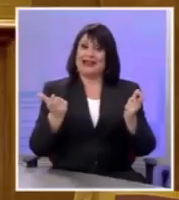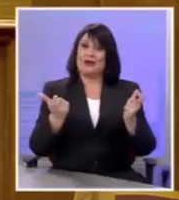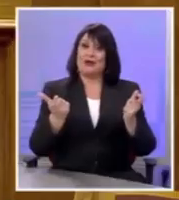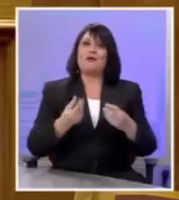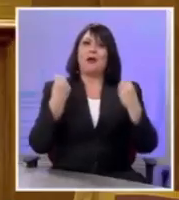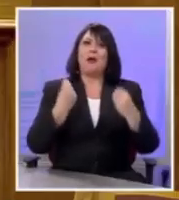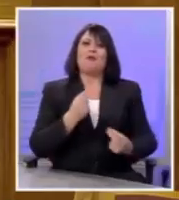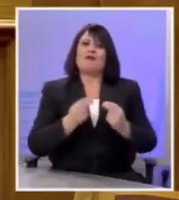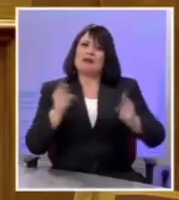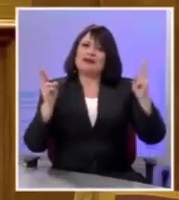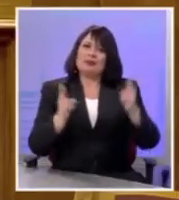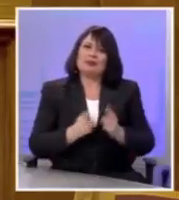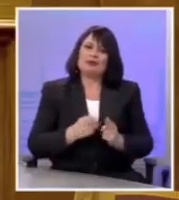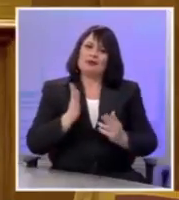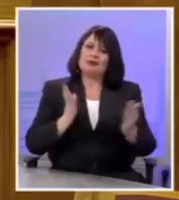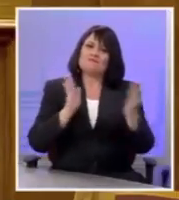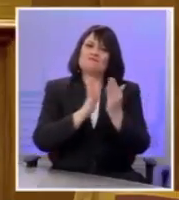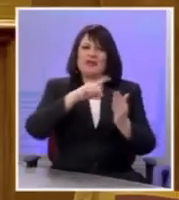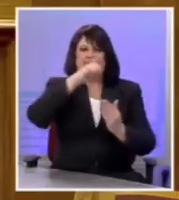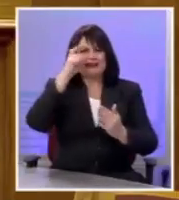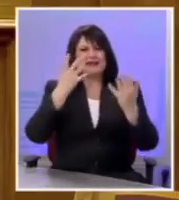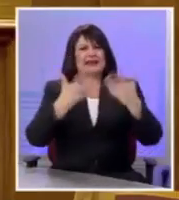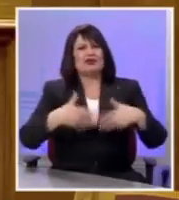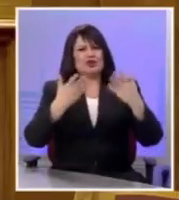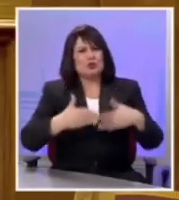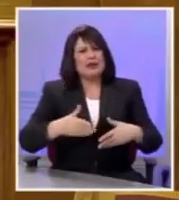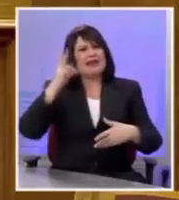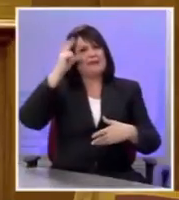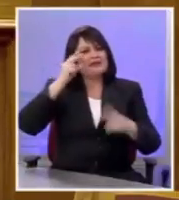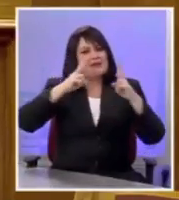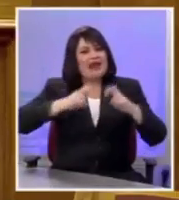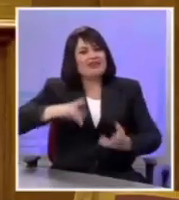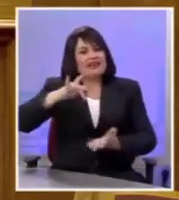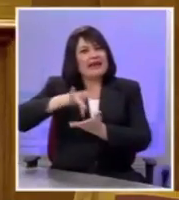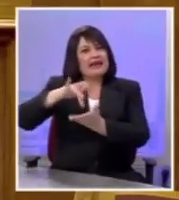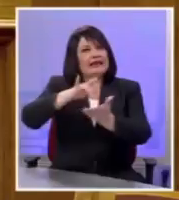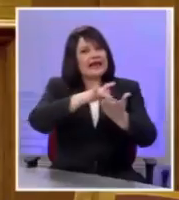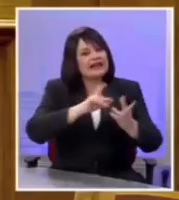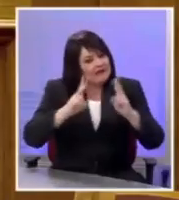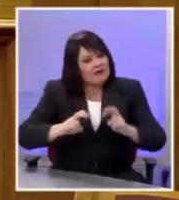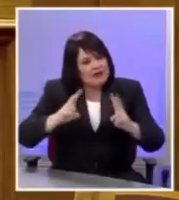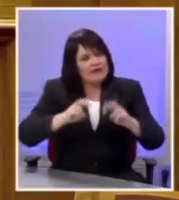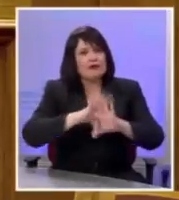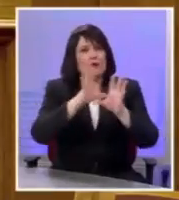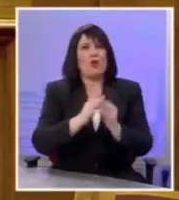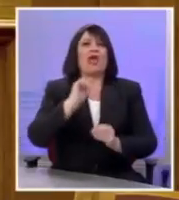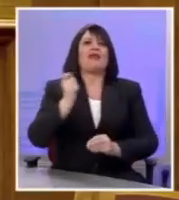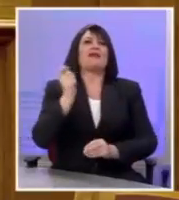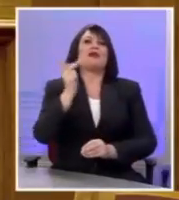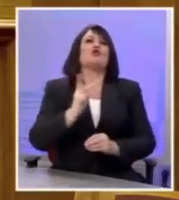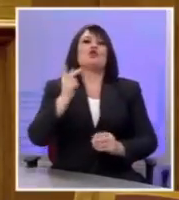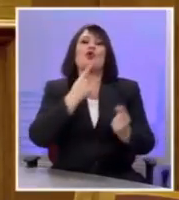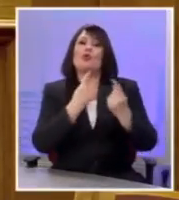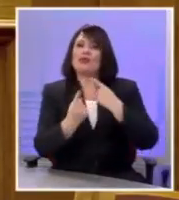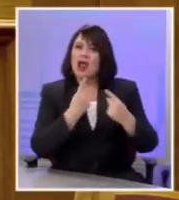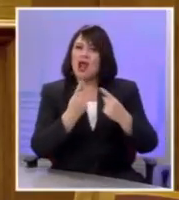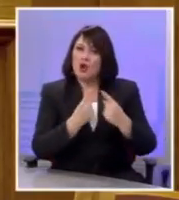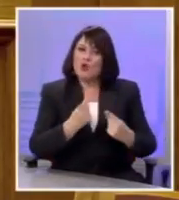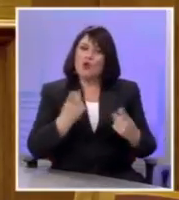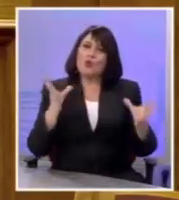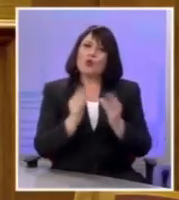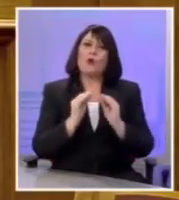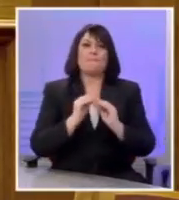που θα αντιμετωπίσουν οι φυστάμενες δυσλειτουργίες σε ΑΗ και ερευνητικά κέντρα. Στην ολοκλήρωση του εθνικού και κοινωνικού διαλόγου για την